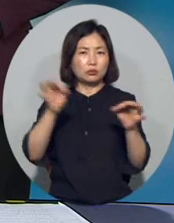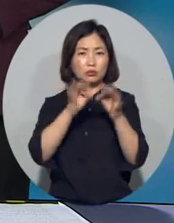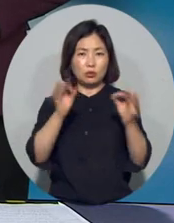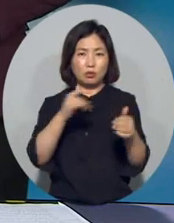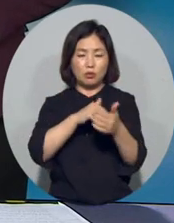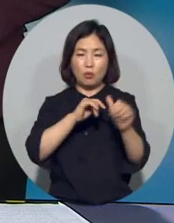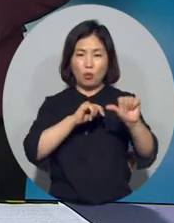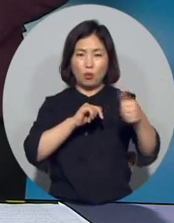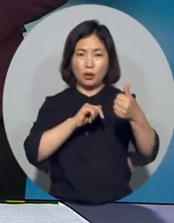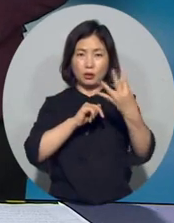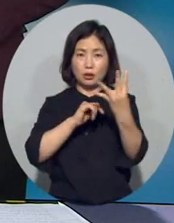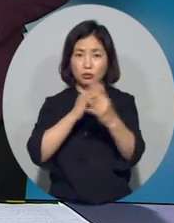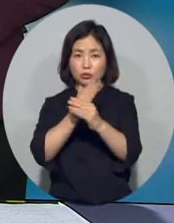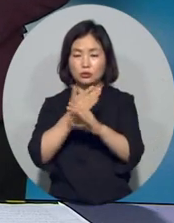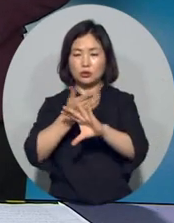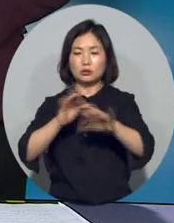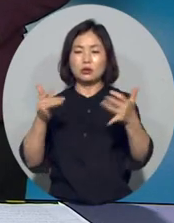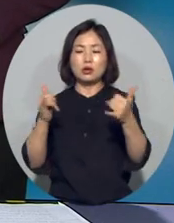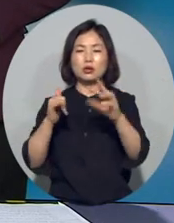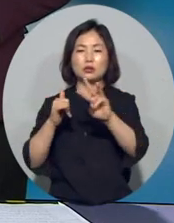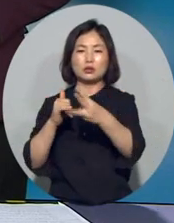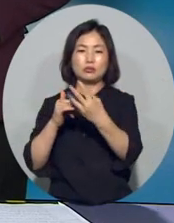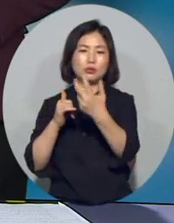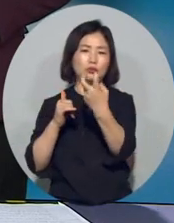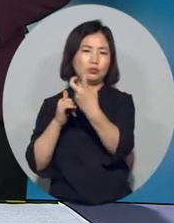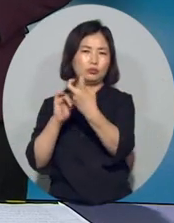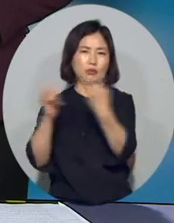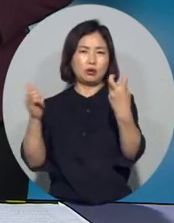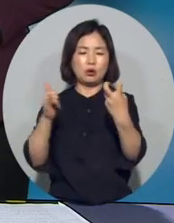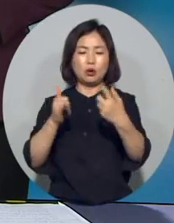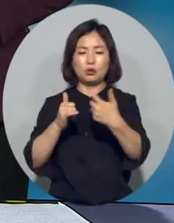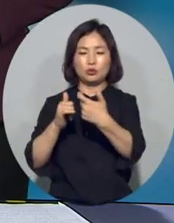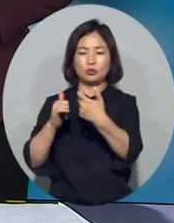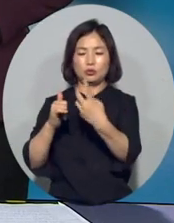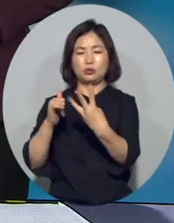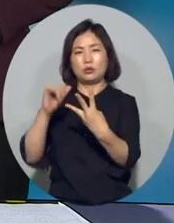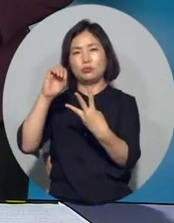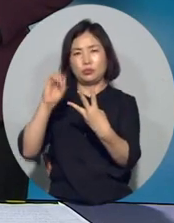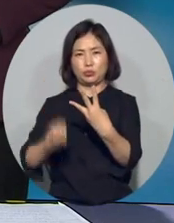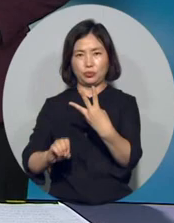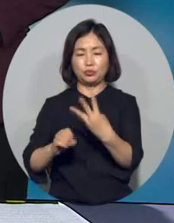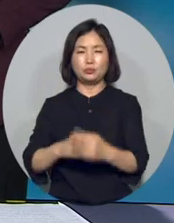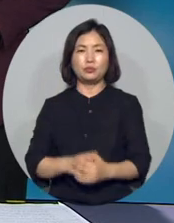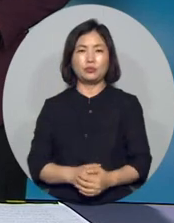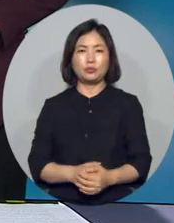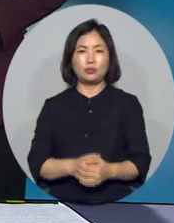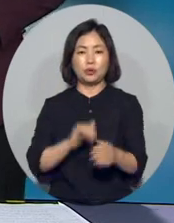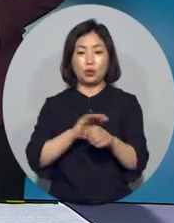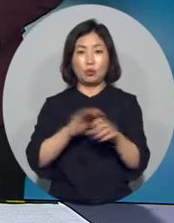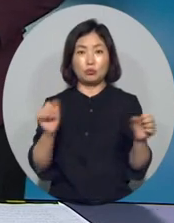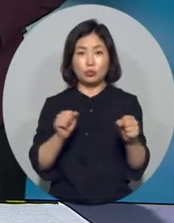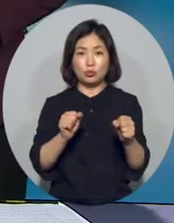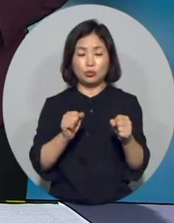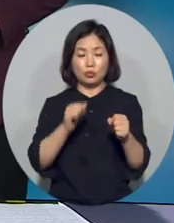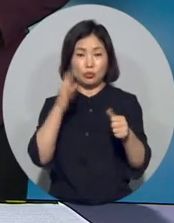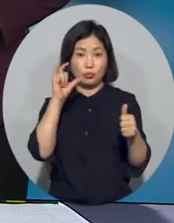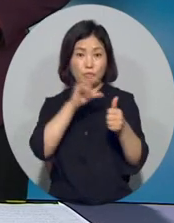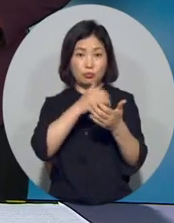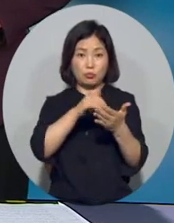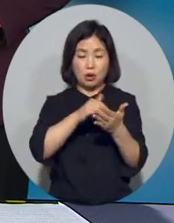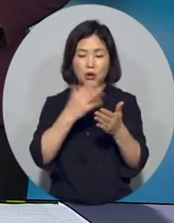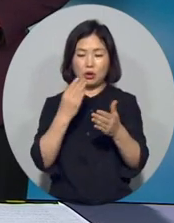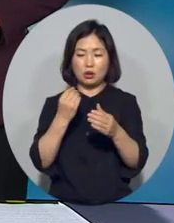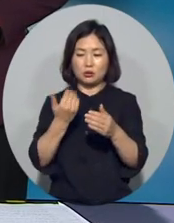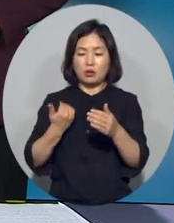확진자 504명 가운데 외국인은 320명으로 전체의 63%에 이릅니다. 경북에서도 새 확진자가